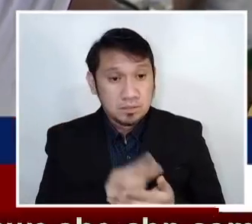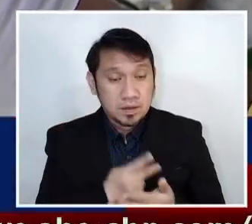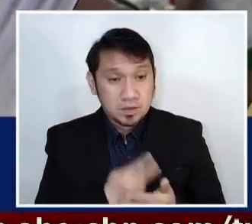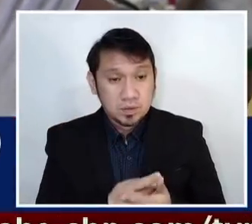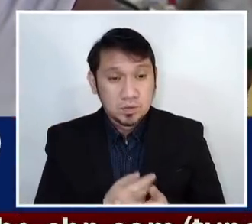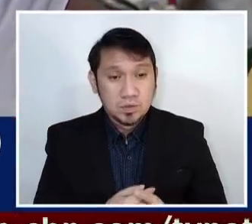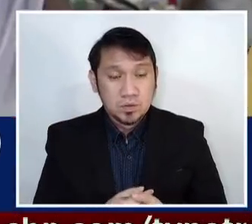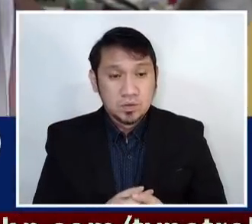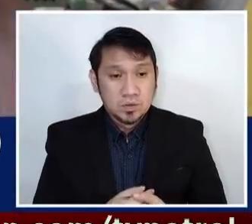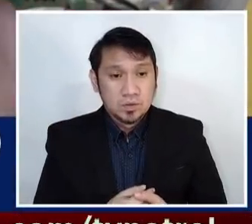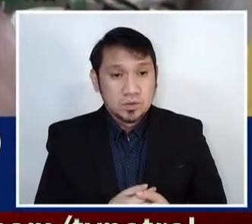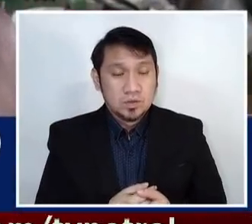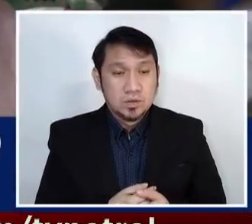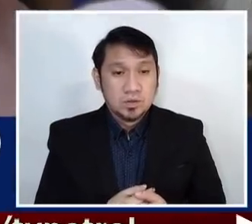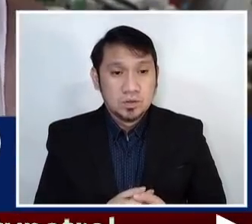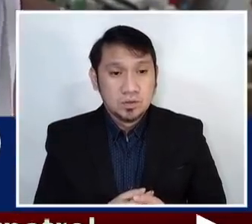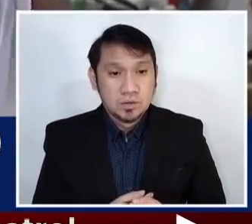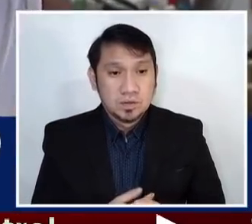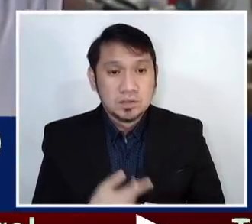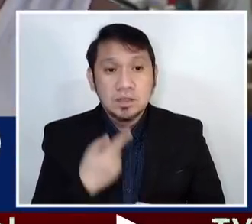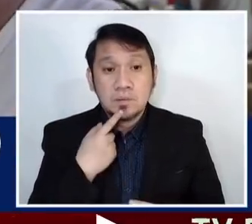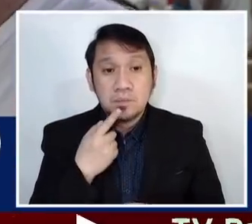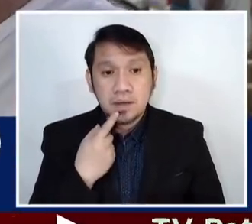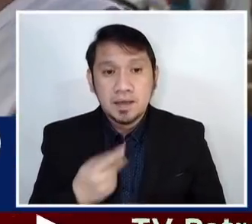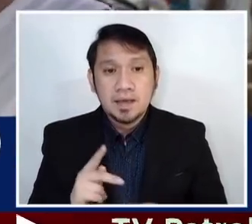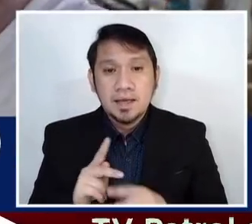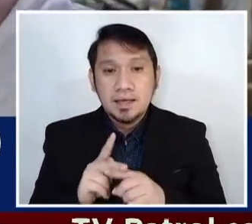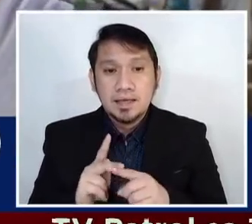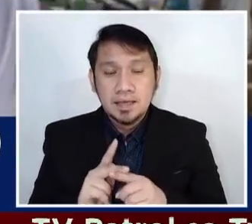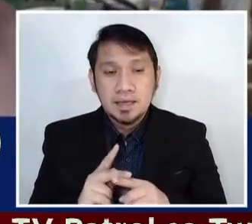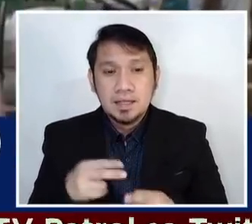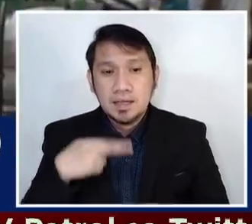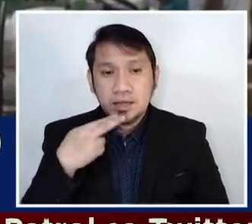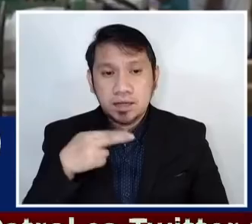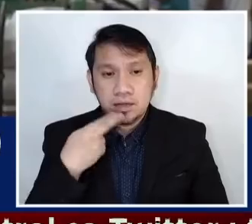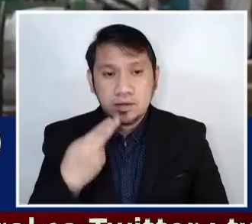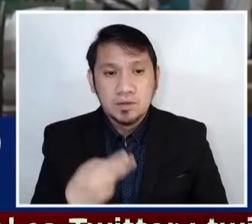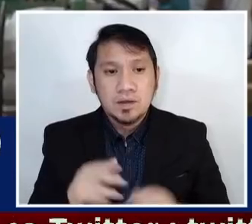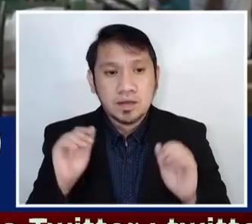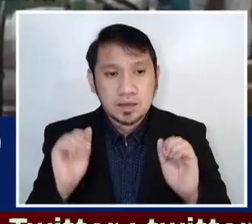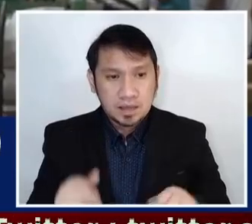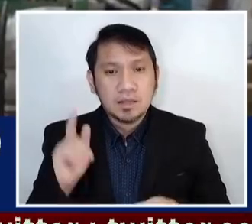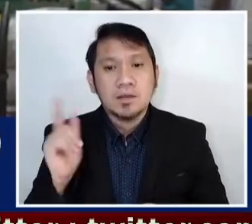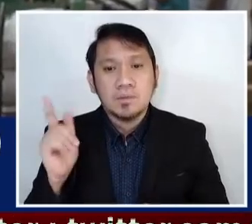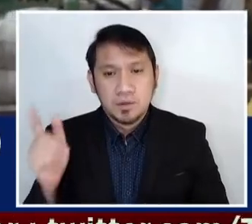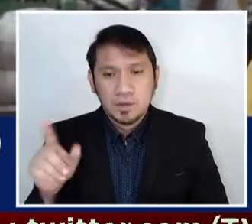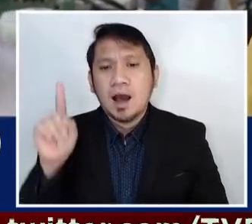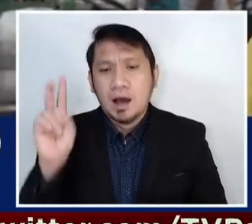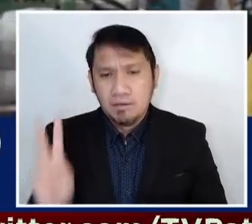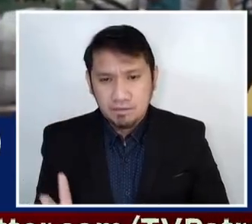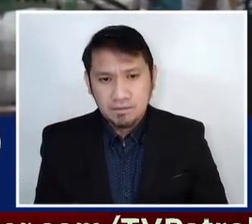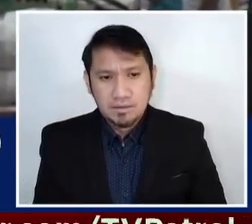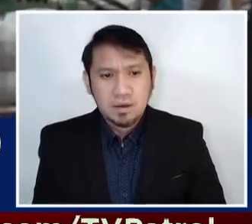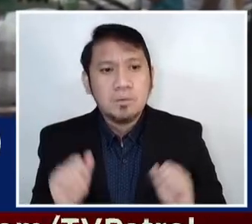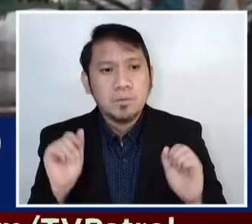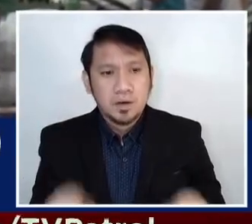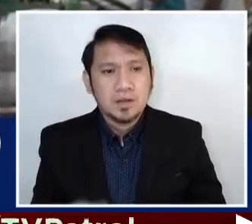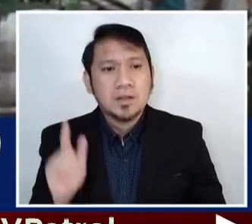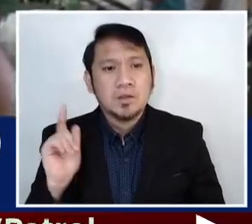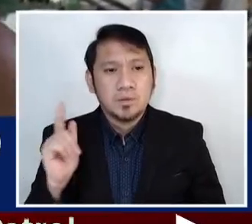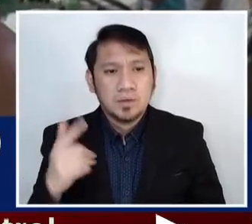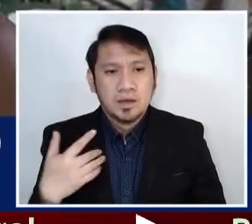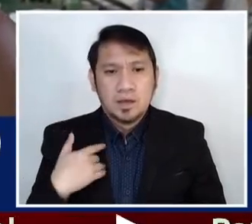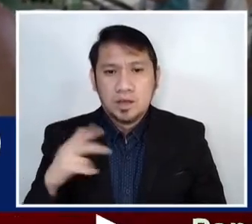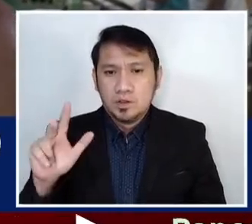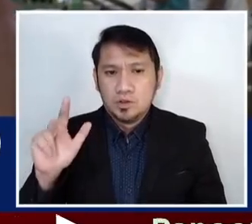ko na ano, basta kilo ng bigas ang narinig ko eh, kilo ng bigas. Pero kalahati yung makakabili ng 20 eh. So pwede eh, pwede. Oo, meron pa kami 35